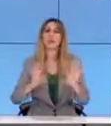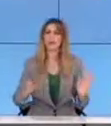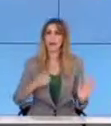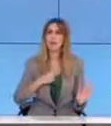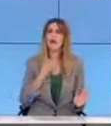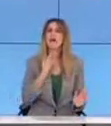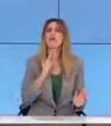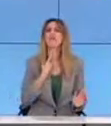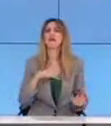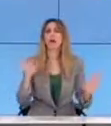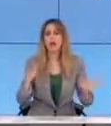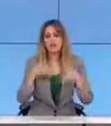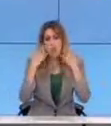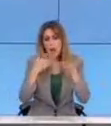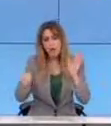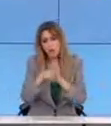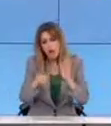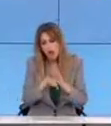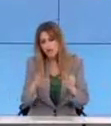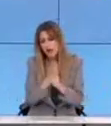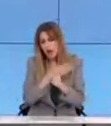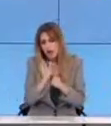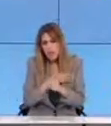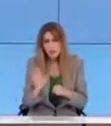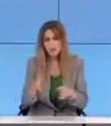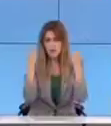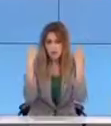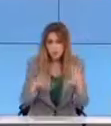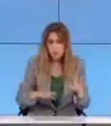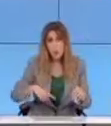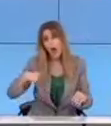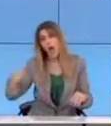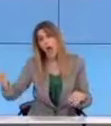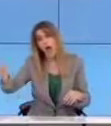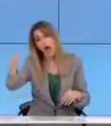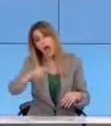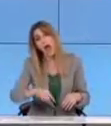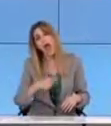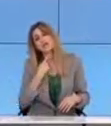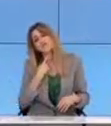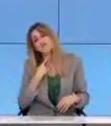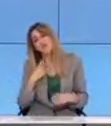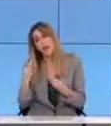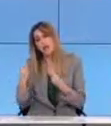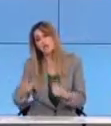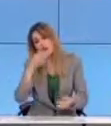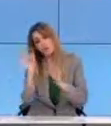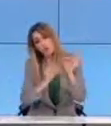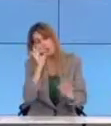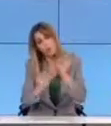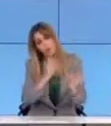χάρισμα. Όμως, επιτρέψτε μου να προειδοποιήσω κάτι. Ο δρόμος προς τα